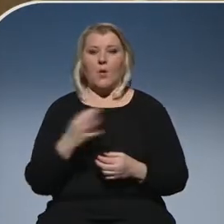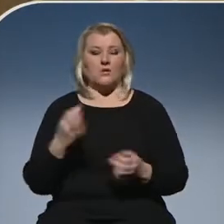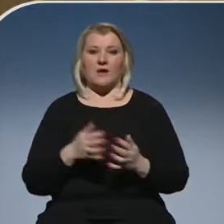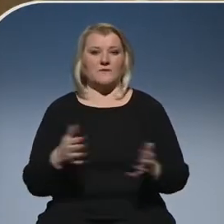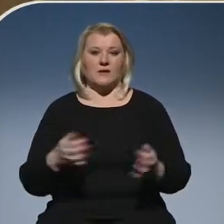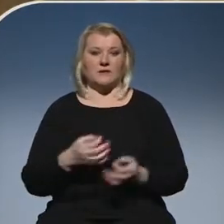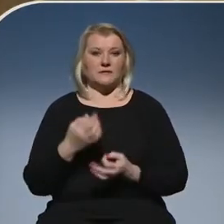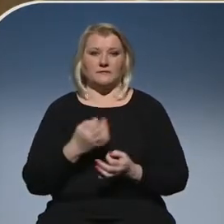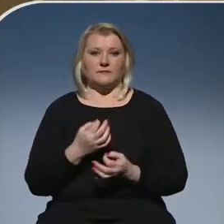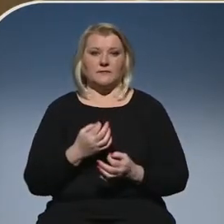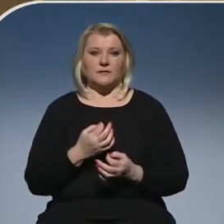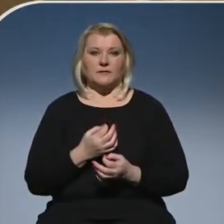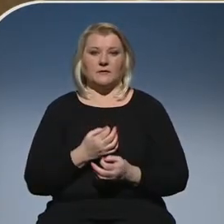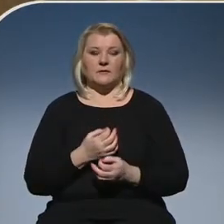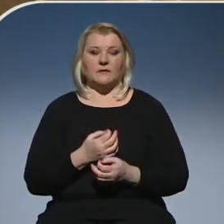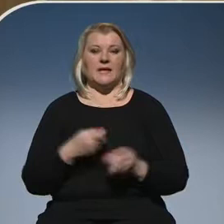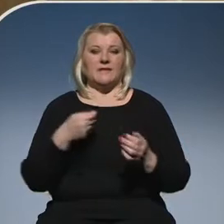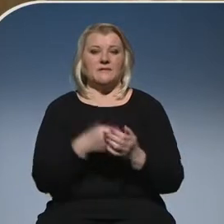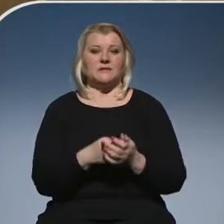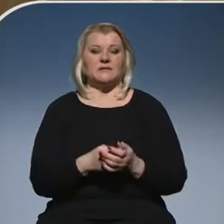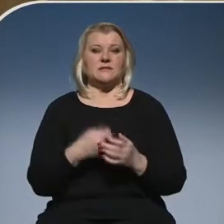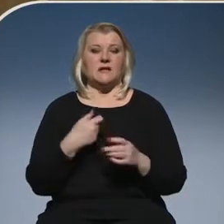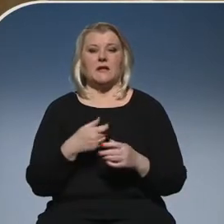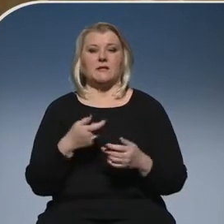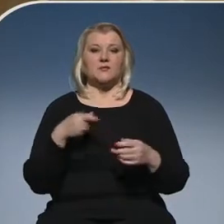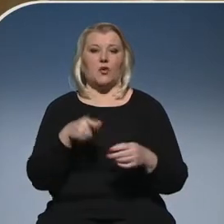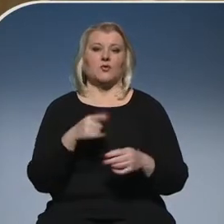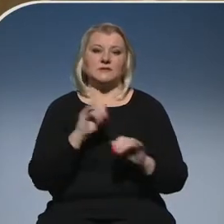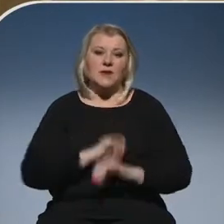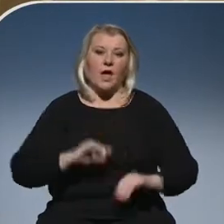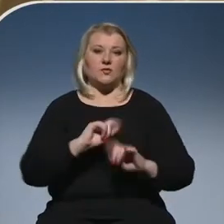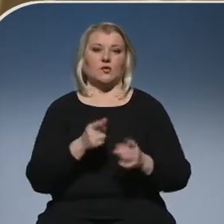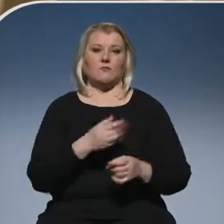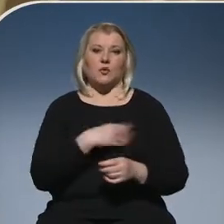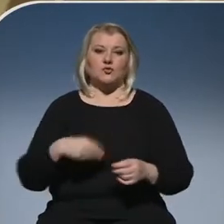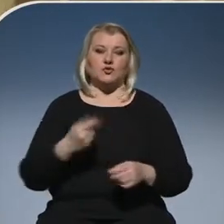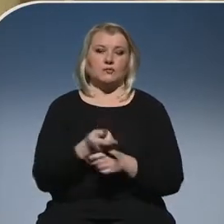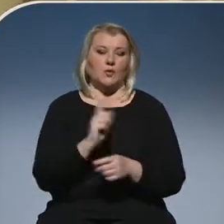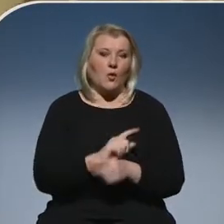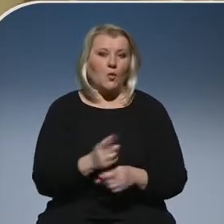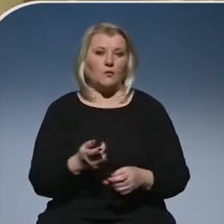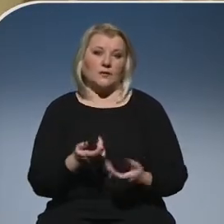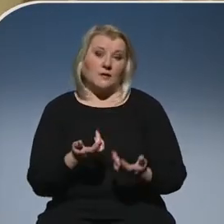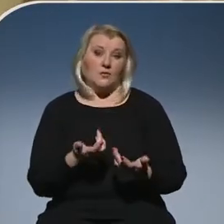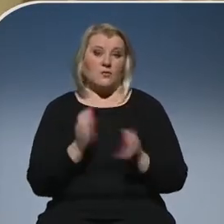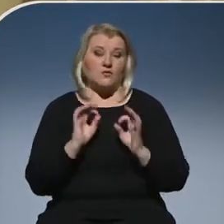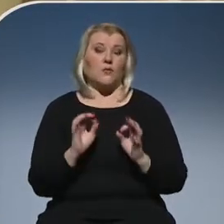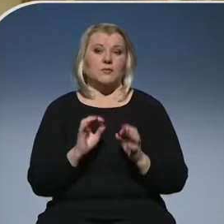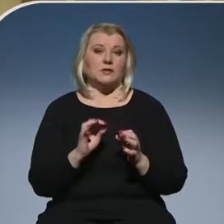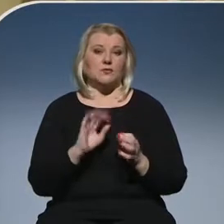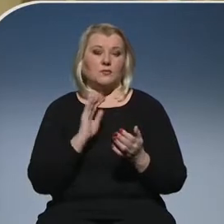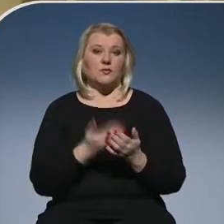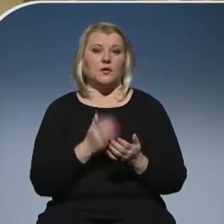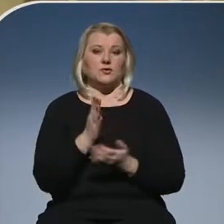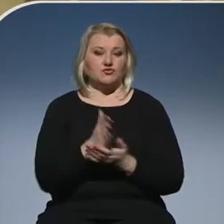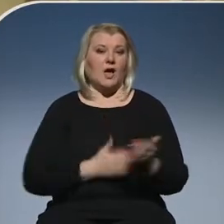a to je ať už forex nebo investice do komodit, zlato, stříbro. Je určitě správné mít třeba část svého majetku i v